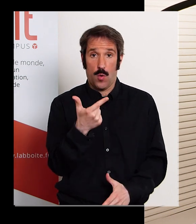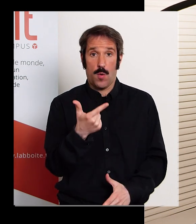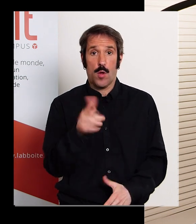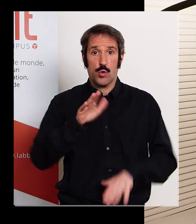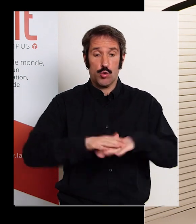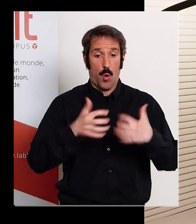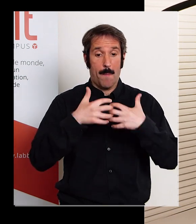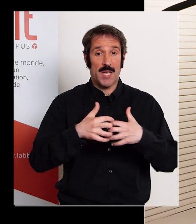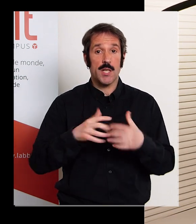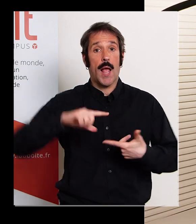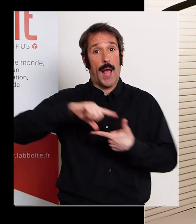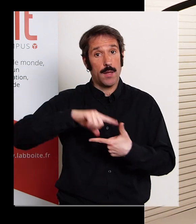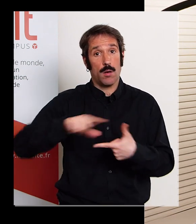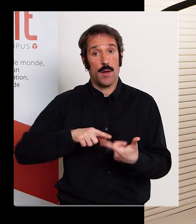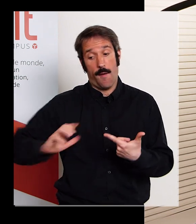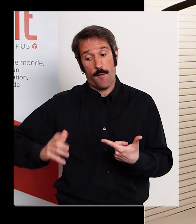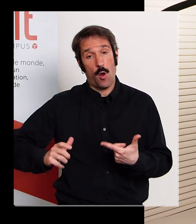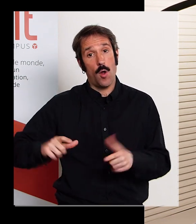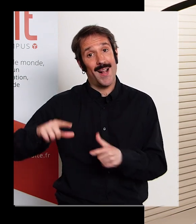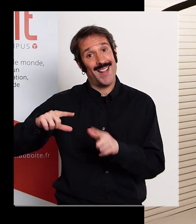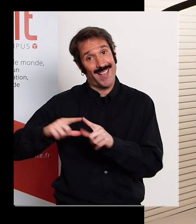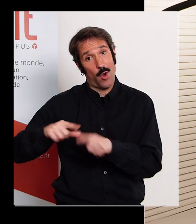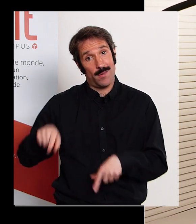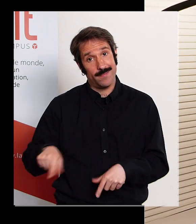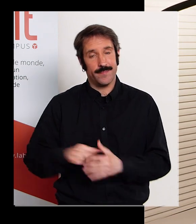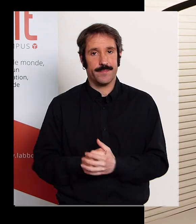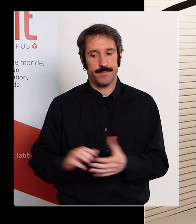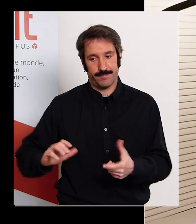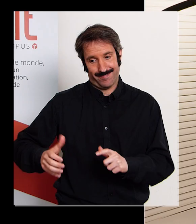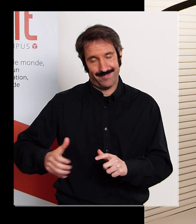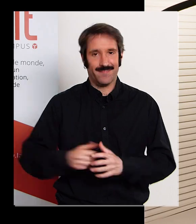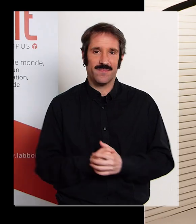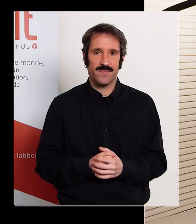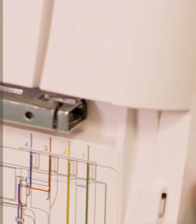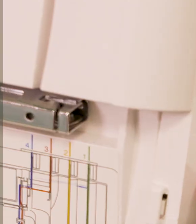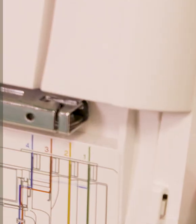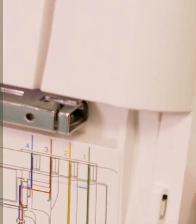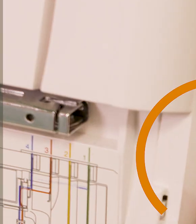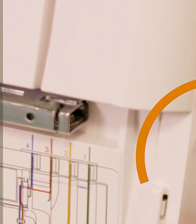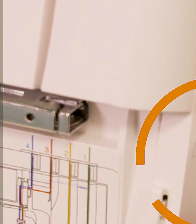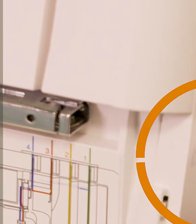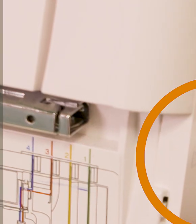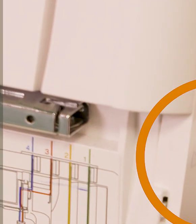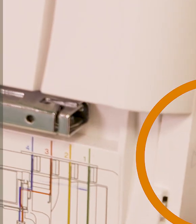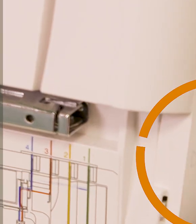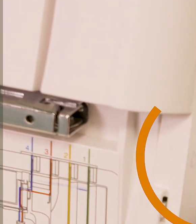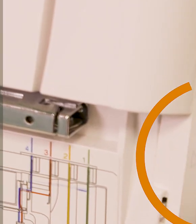symbolisée par 2 symboles, le rectangle sur la machine et le triangle sur le volant.